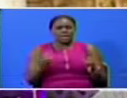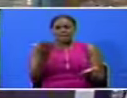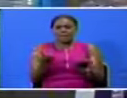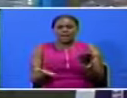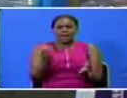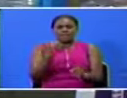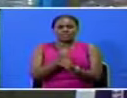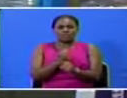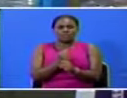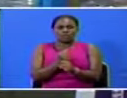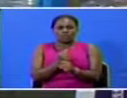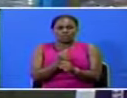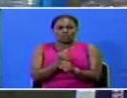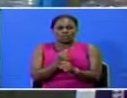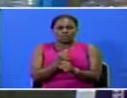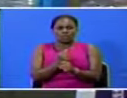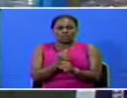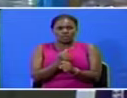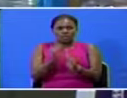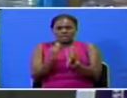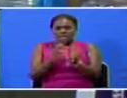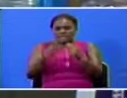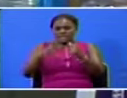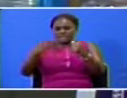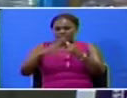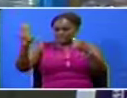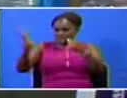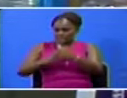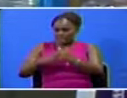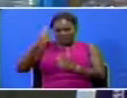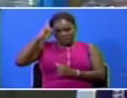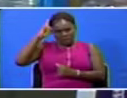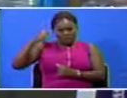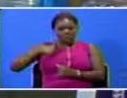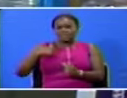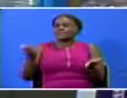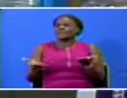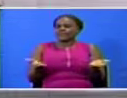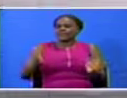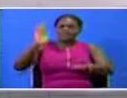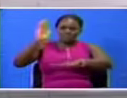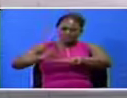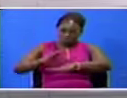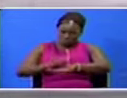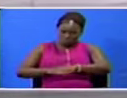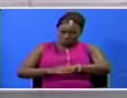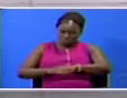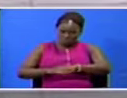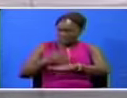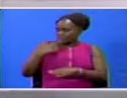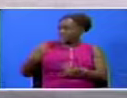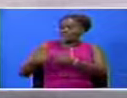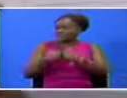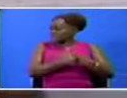kazi. Tangu 97 mwako wa leo, yenda mwako wa kininyoa na kwa kika service yake iko juu sana. Kimayo anadai